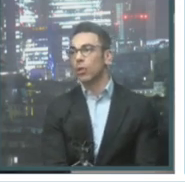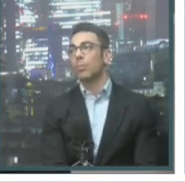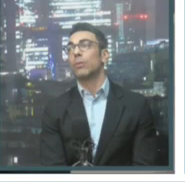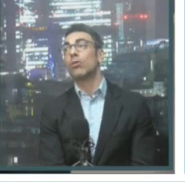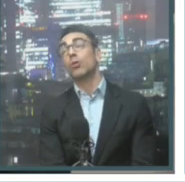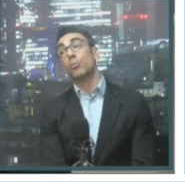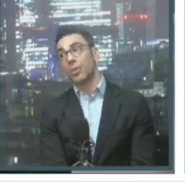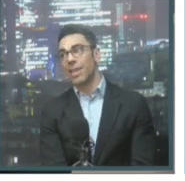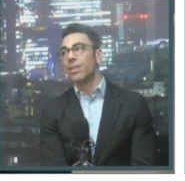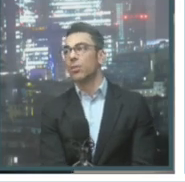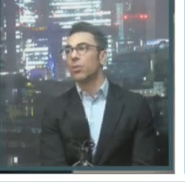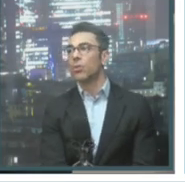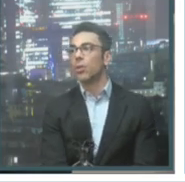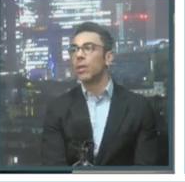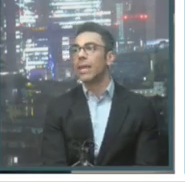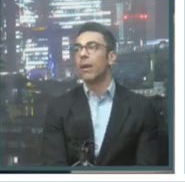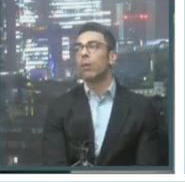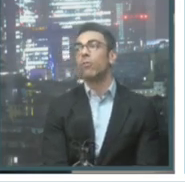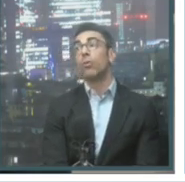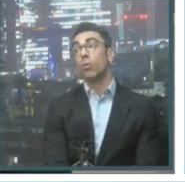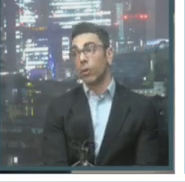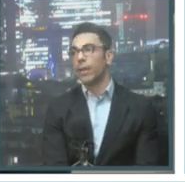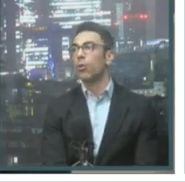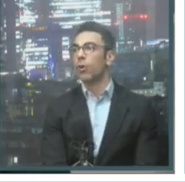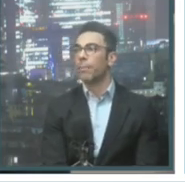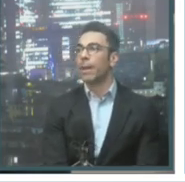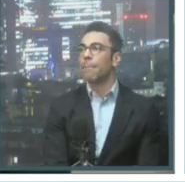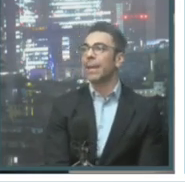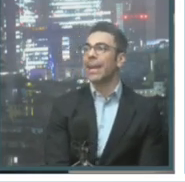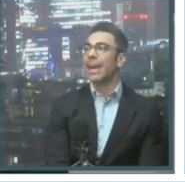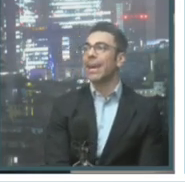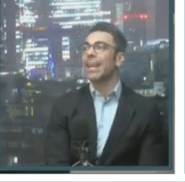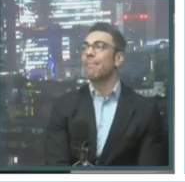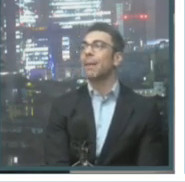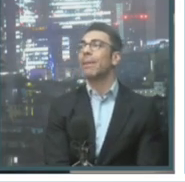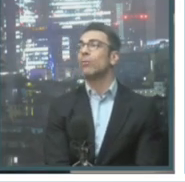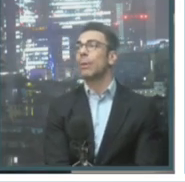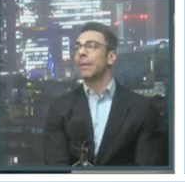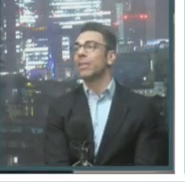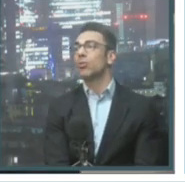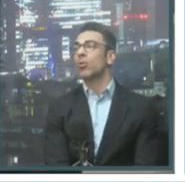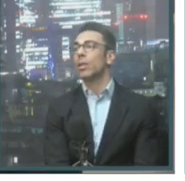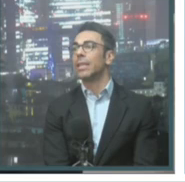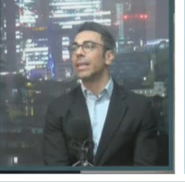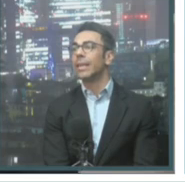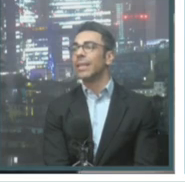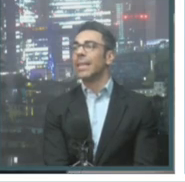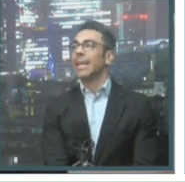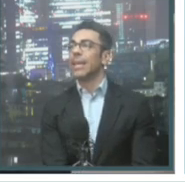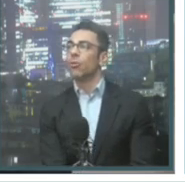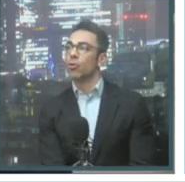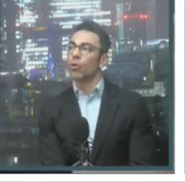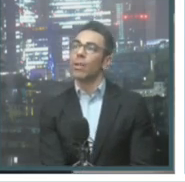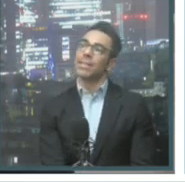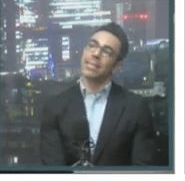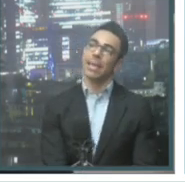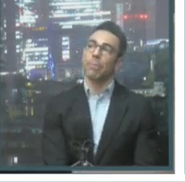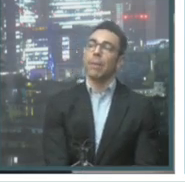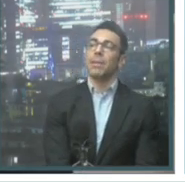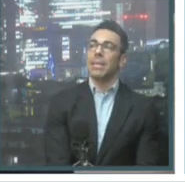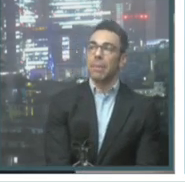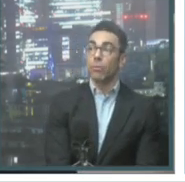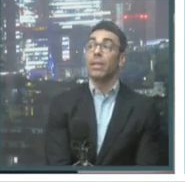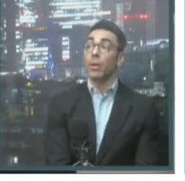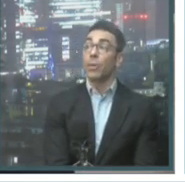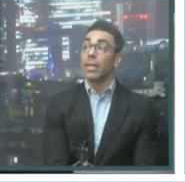bande stesso risultato più senso è un lavoro enorme perché lati le battute per i sordi non sono le stesse che